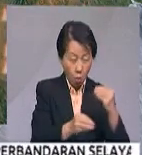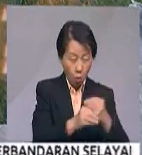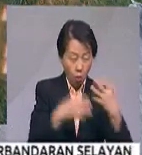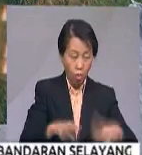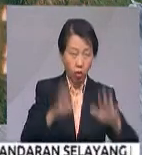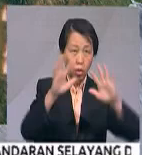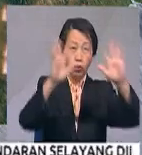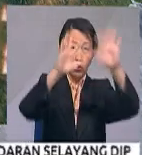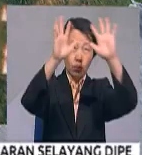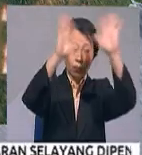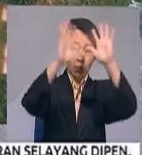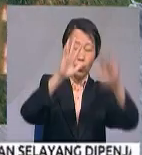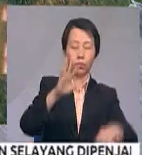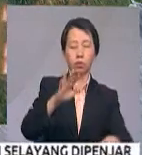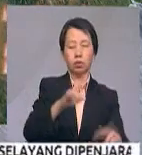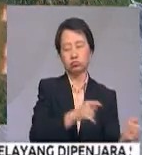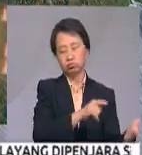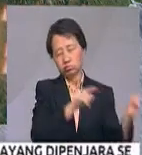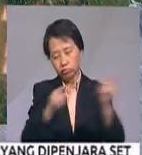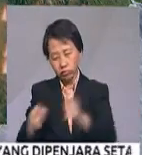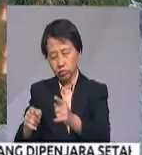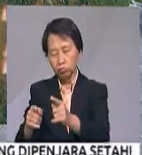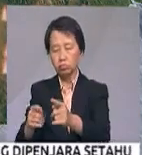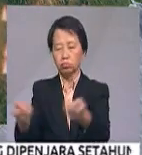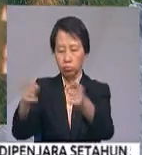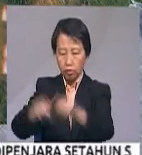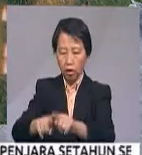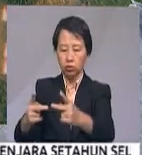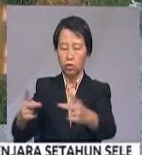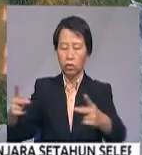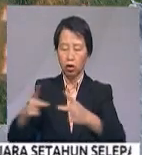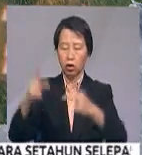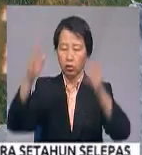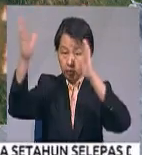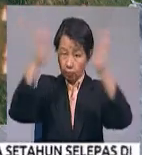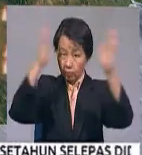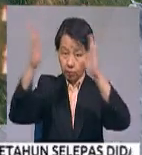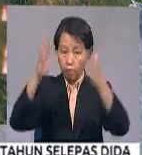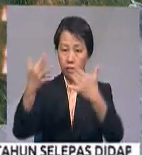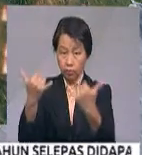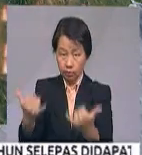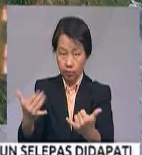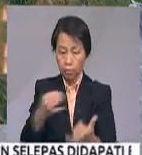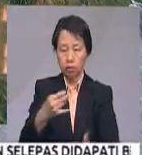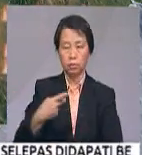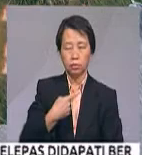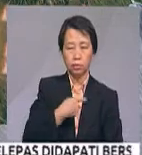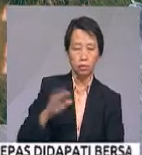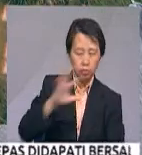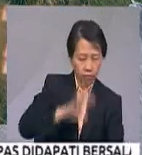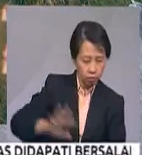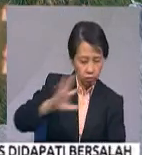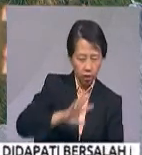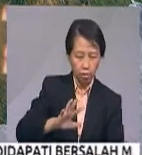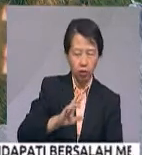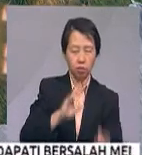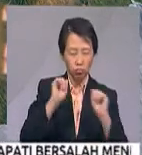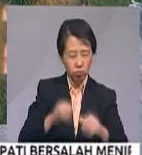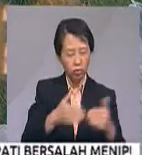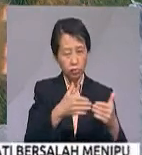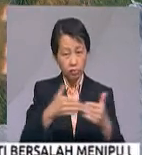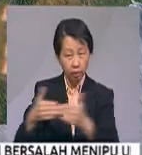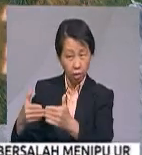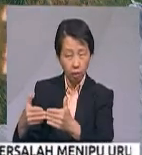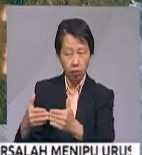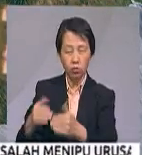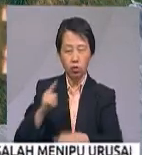berjebu tahap sedana masih lagi melanda kawasan-kawasan di Malaysia ketika ini, dan kami jangkakan keadaan ini boleh berlanjutan dalam